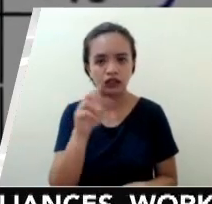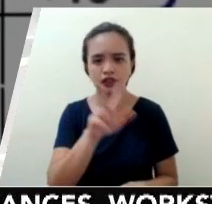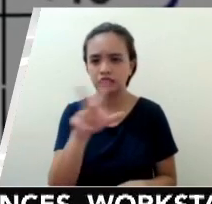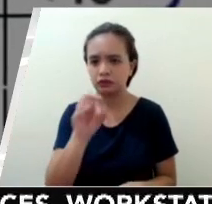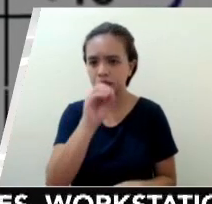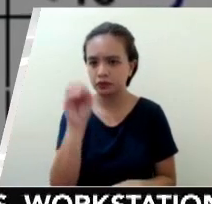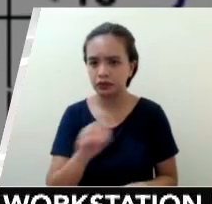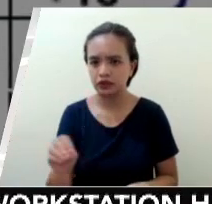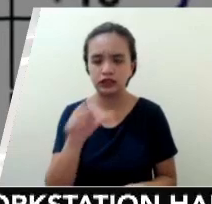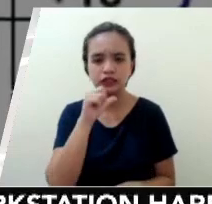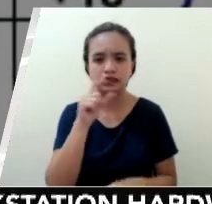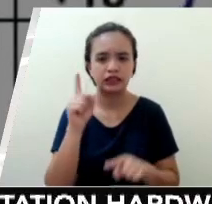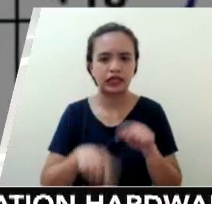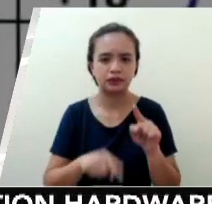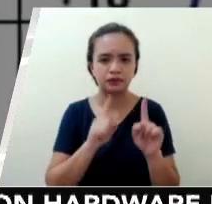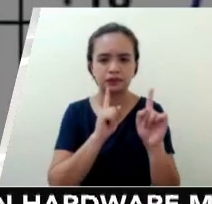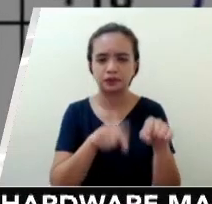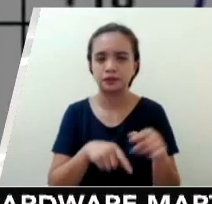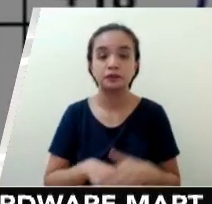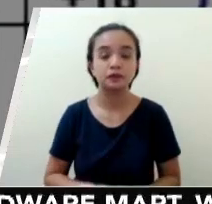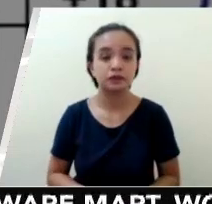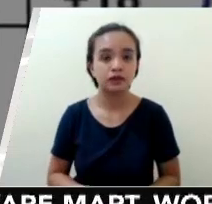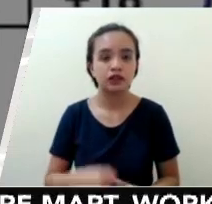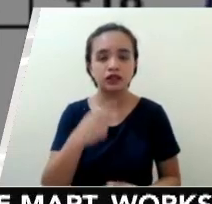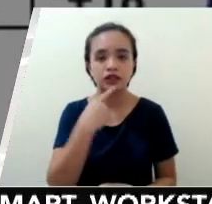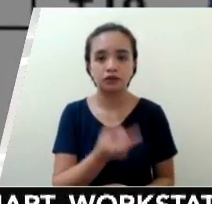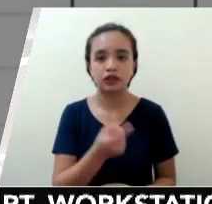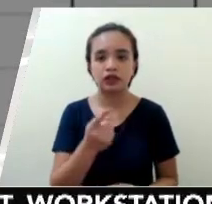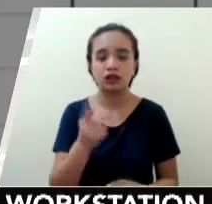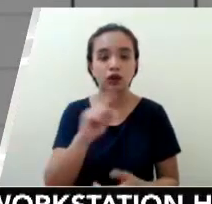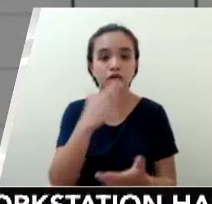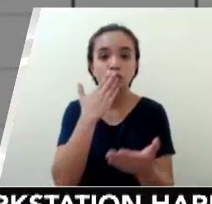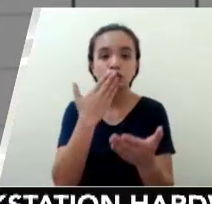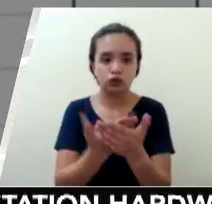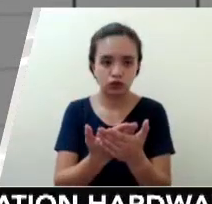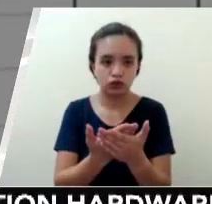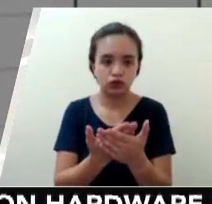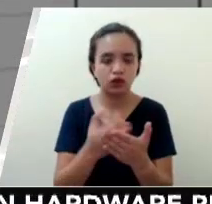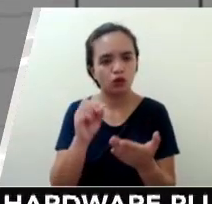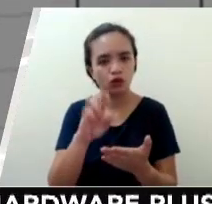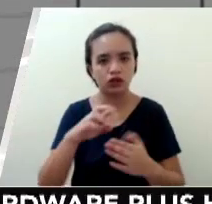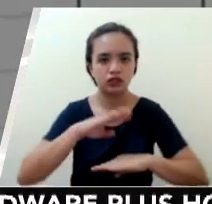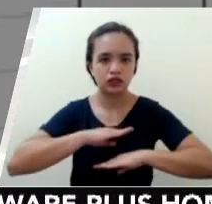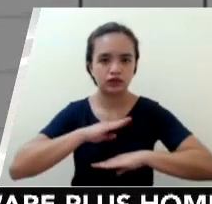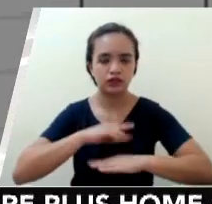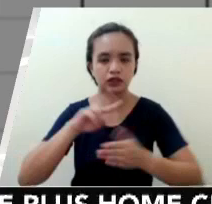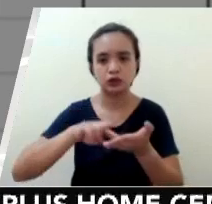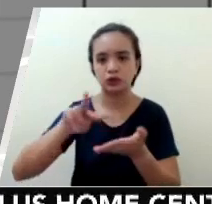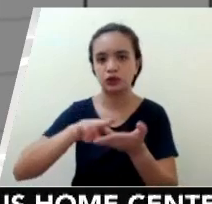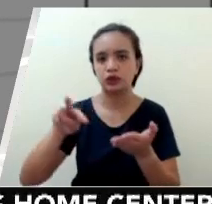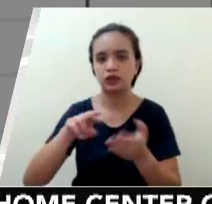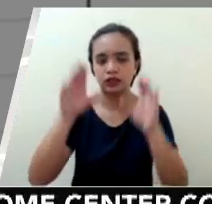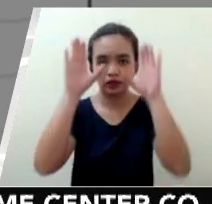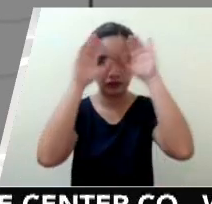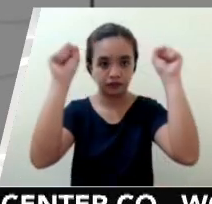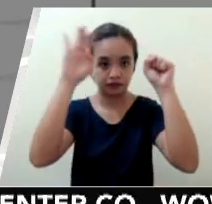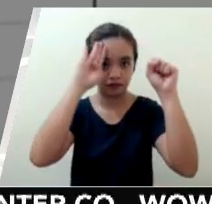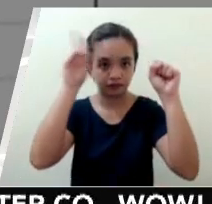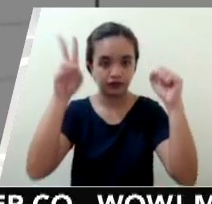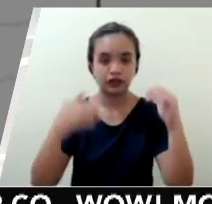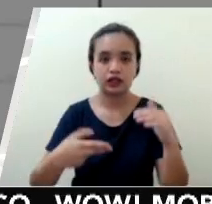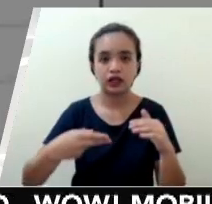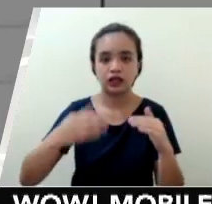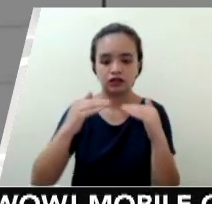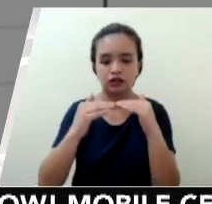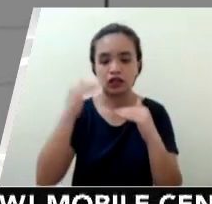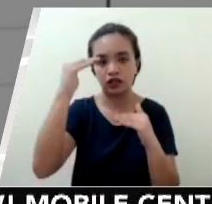hindi makapagpasya. Itinuturing na good ang net satisfaction rating na plus 40 ng Pangulo. Mas mataas ito ng 11